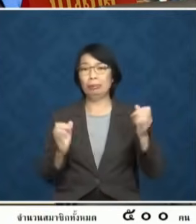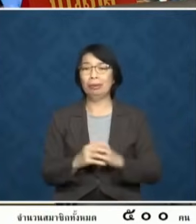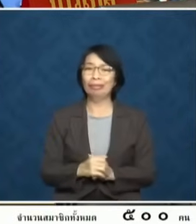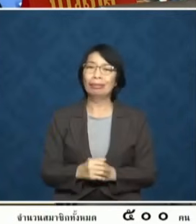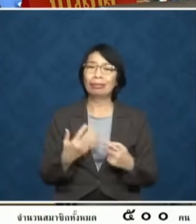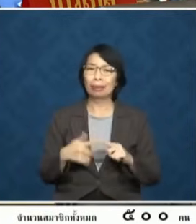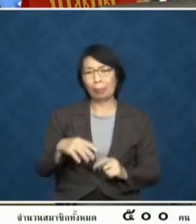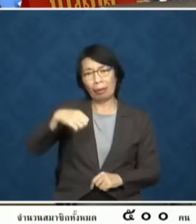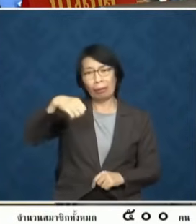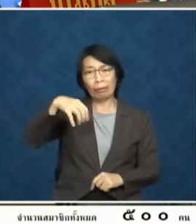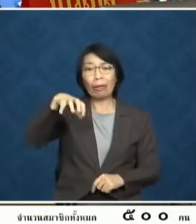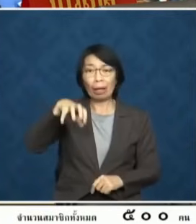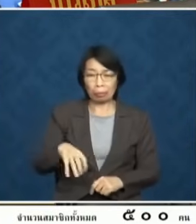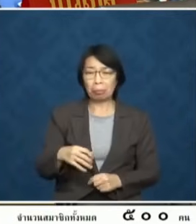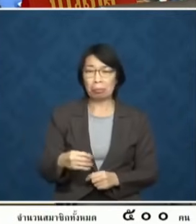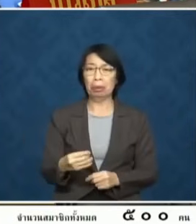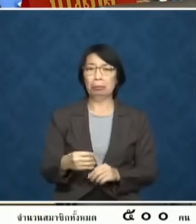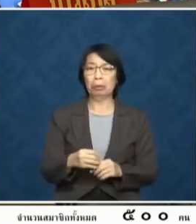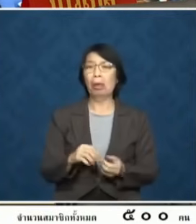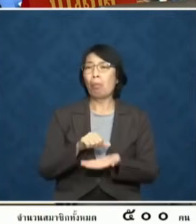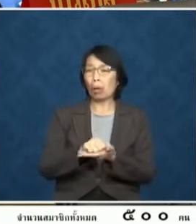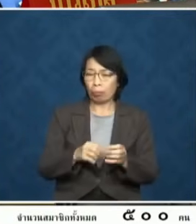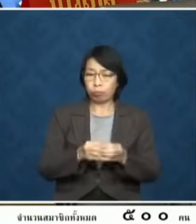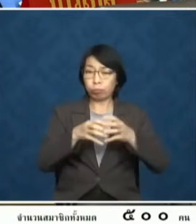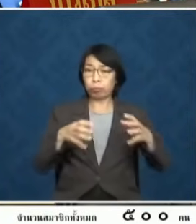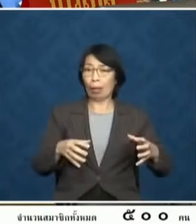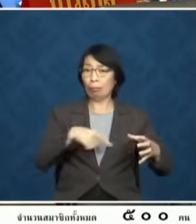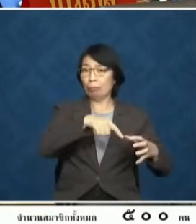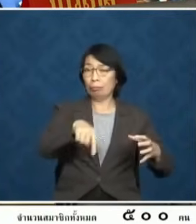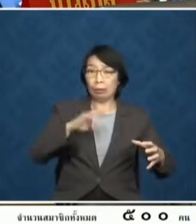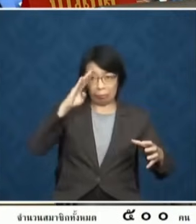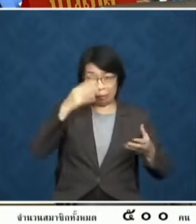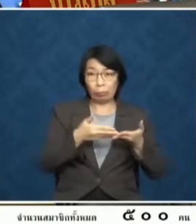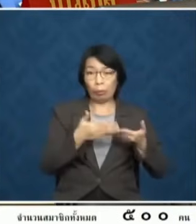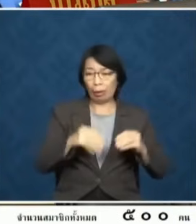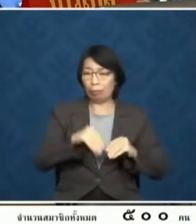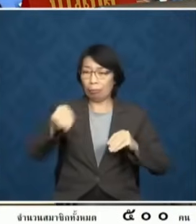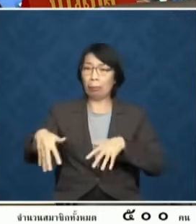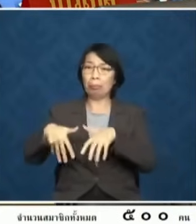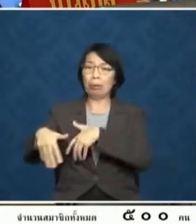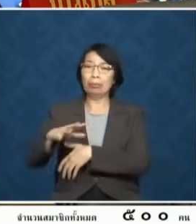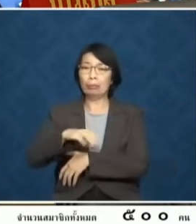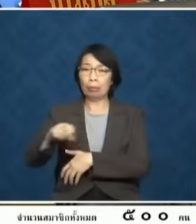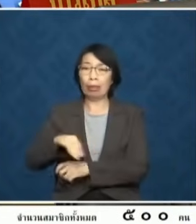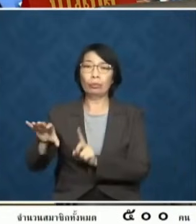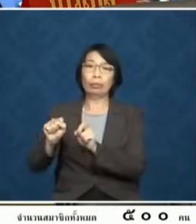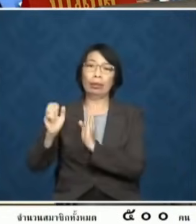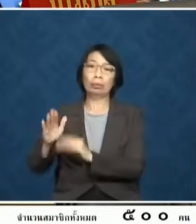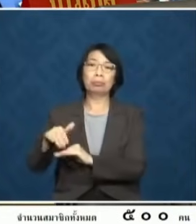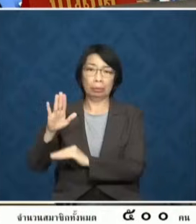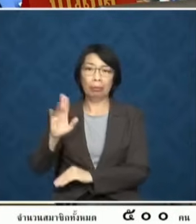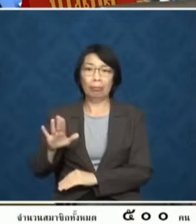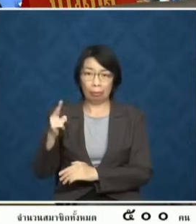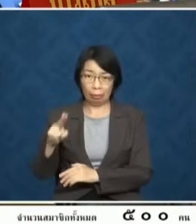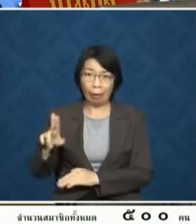ไฟฟ้าเนี่ยได้ขยายธุรกิจออกไปครอบคลุมบริการด้านไฟฟ้าเบ็ดเสร็จให้แก่ประชาชนในพื้นที่หลายแสนคนด้วย